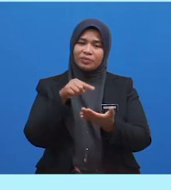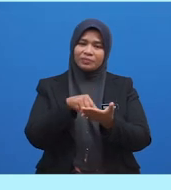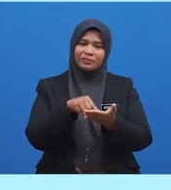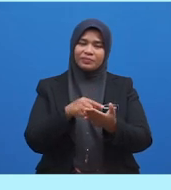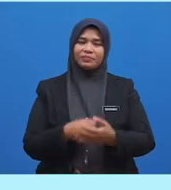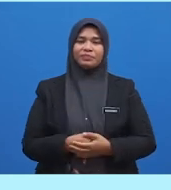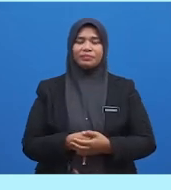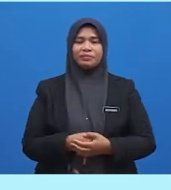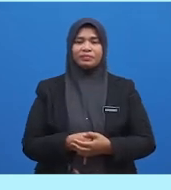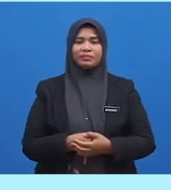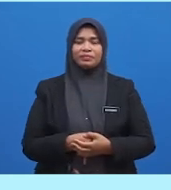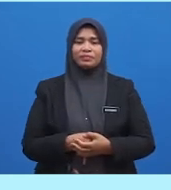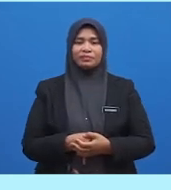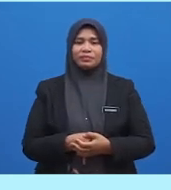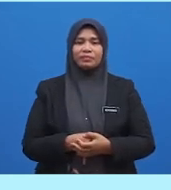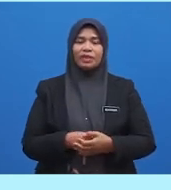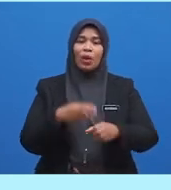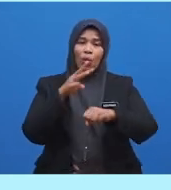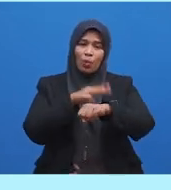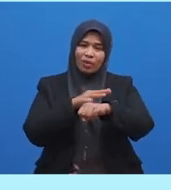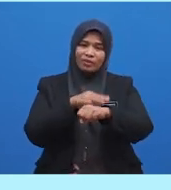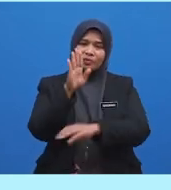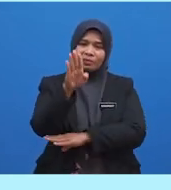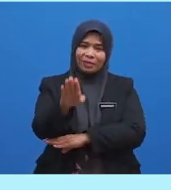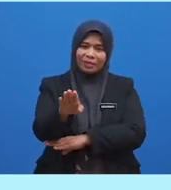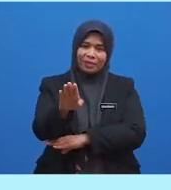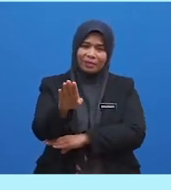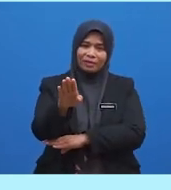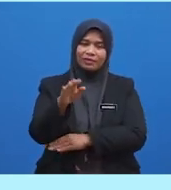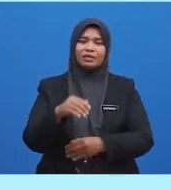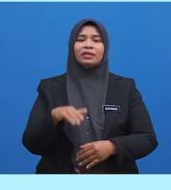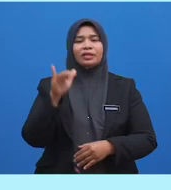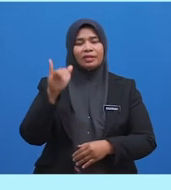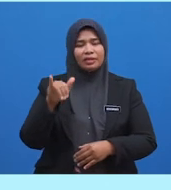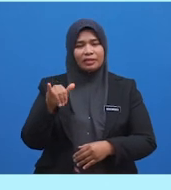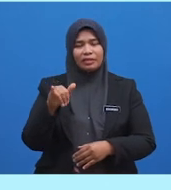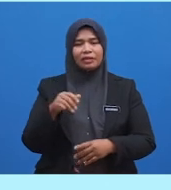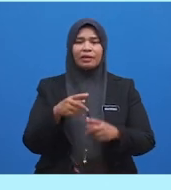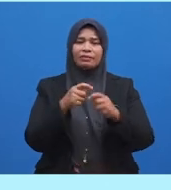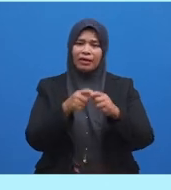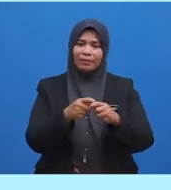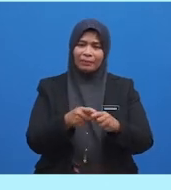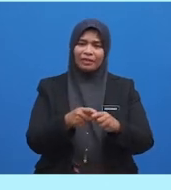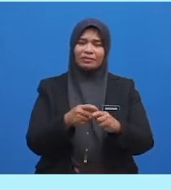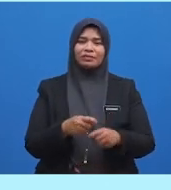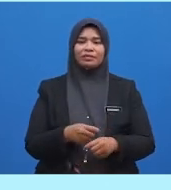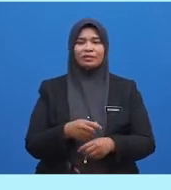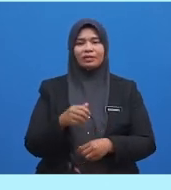ya waktu petang ya tepat